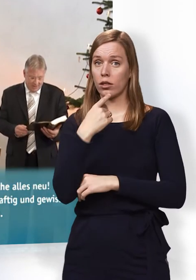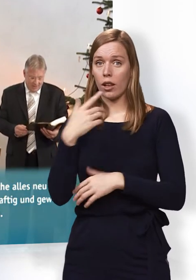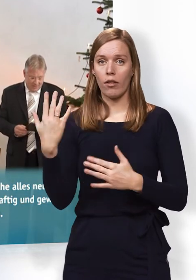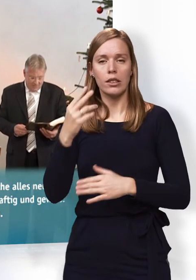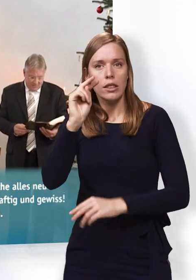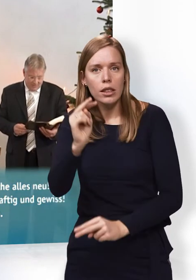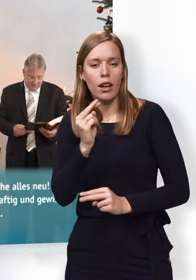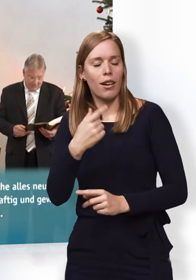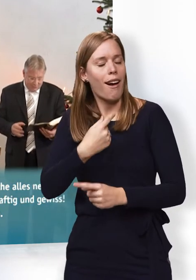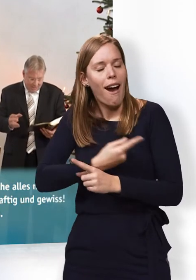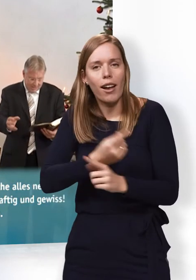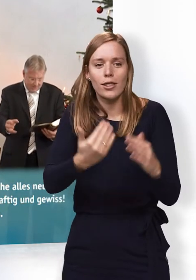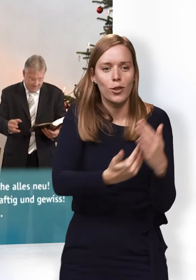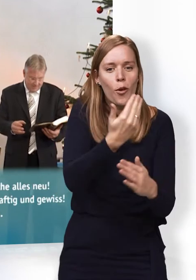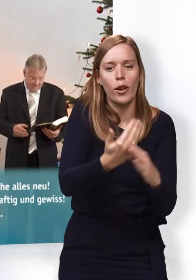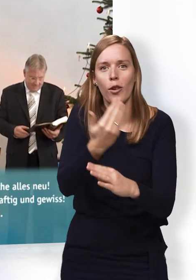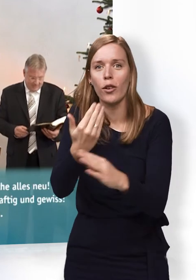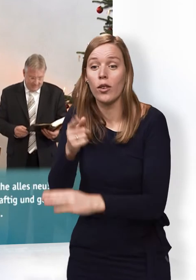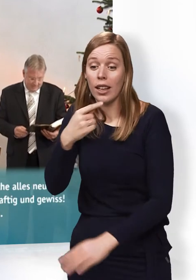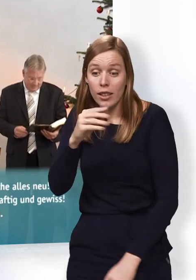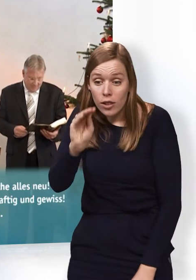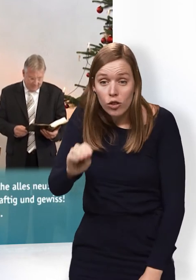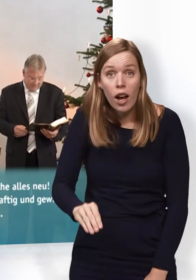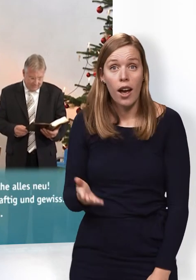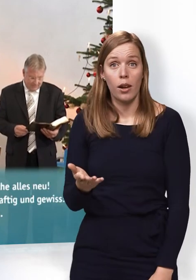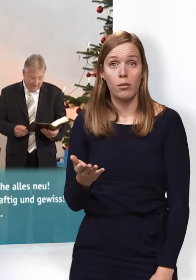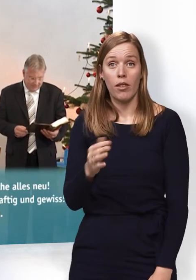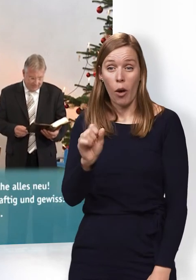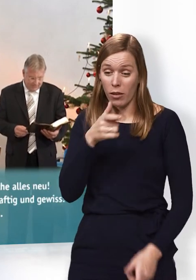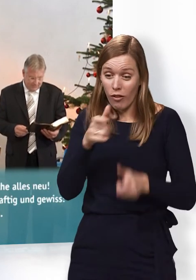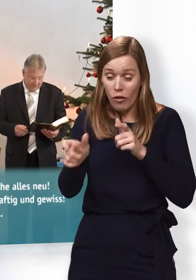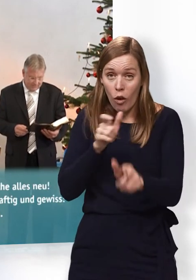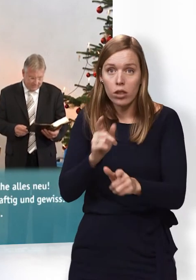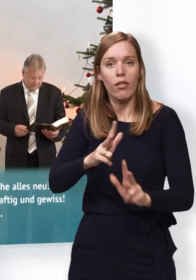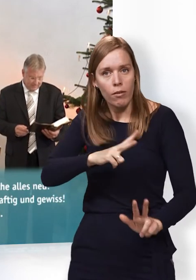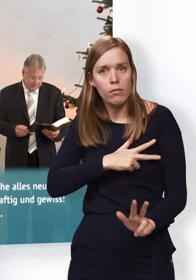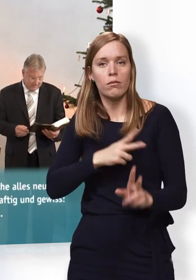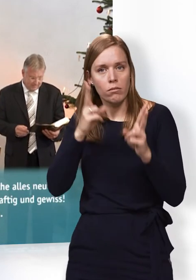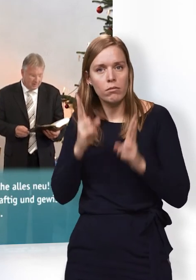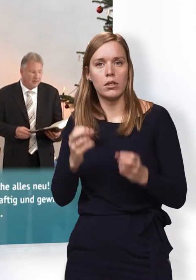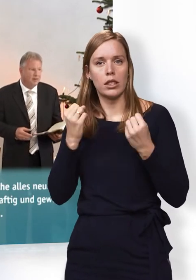neu. Und er spricht: Schreibe, denn diese Worte sind wahrhaftig und gewiss.